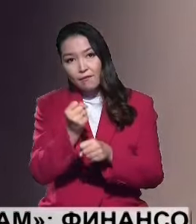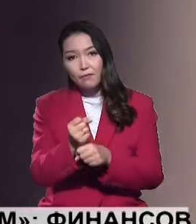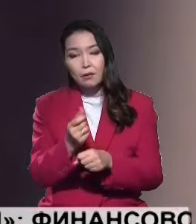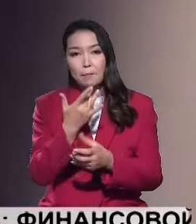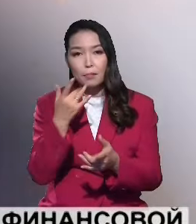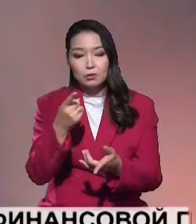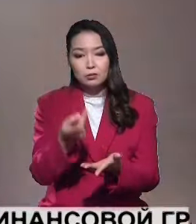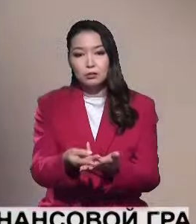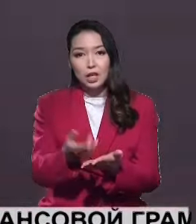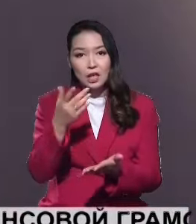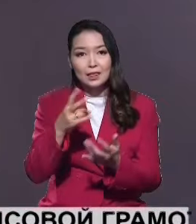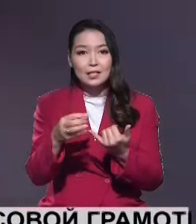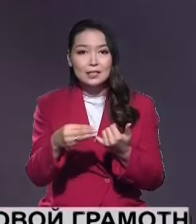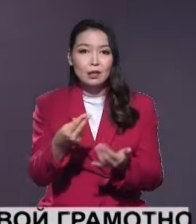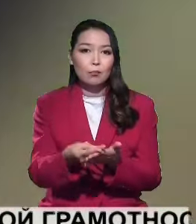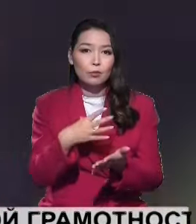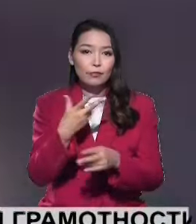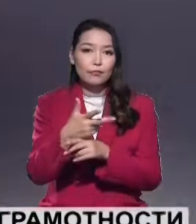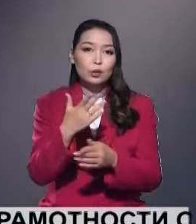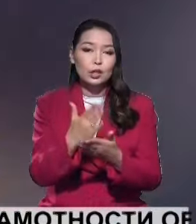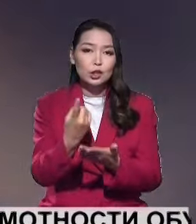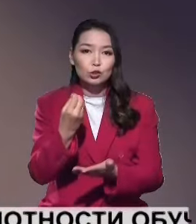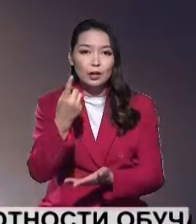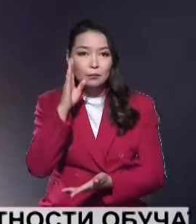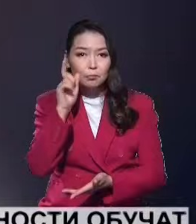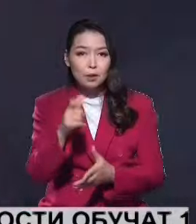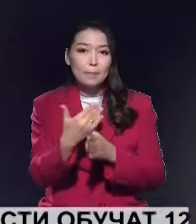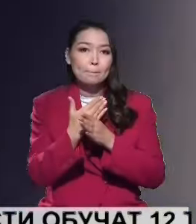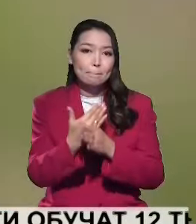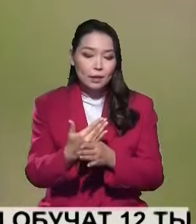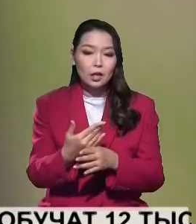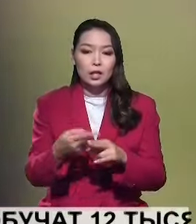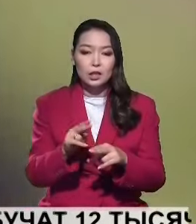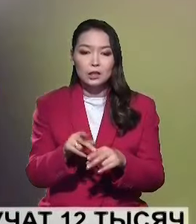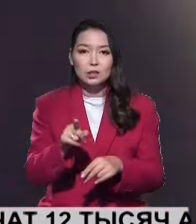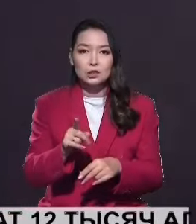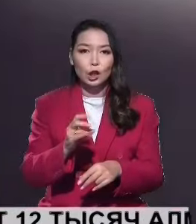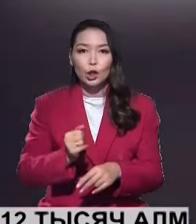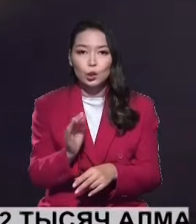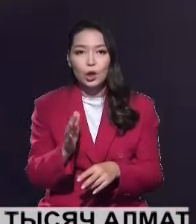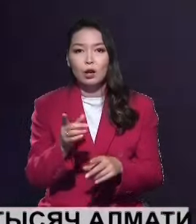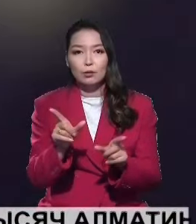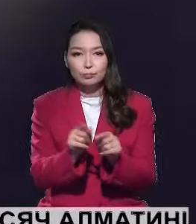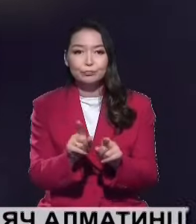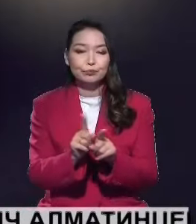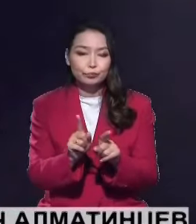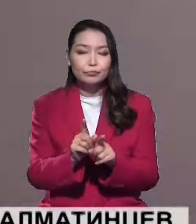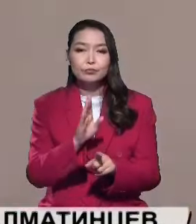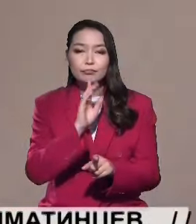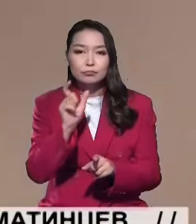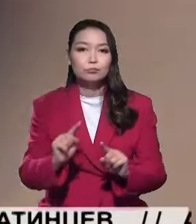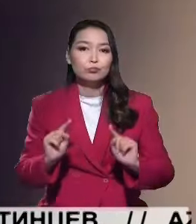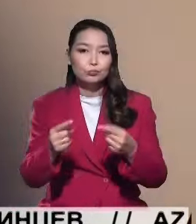земле. Также на видео присутствует еще один юноша, помогая расправиться с недругом. Его, а также двух школьниц задержали. Причину